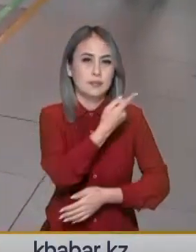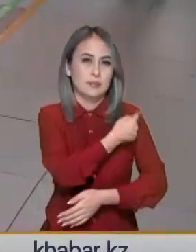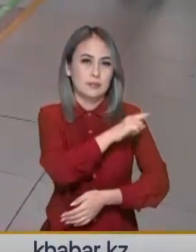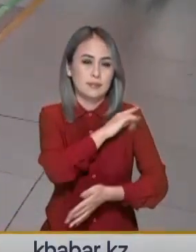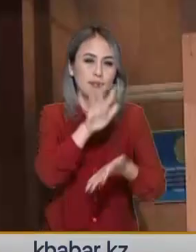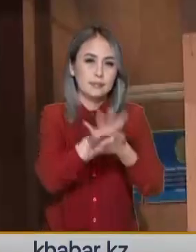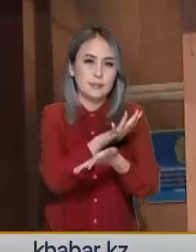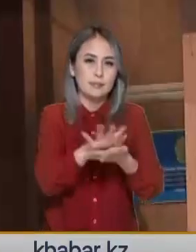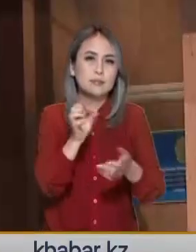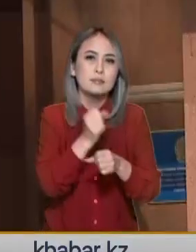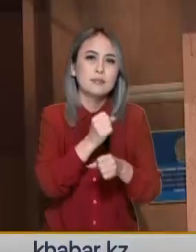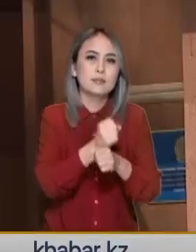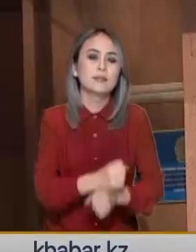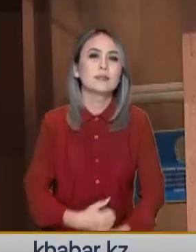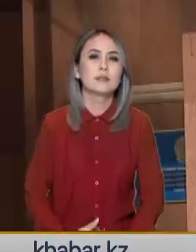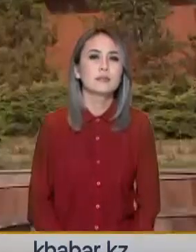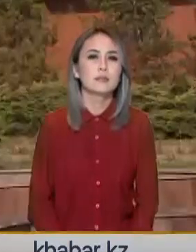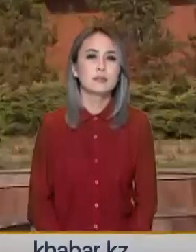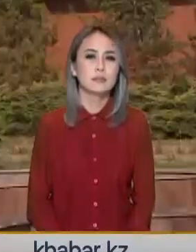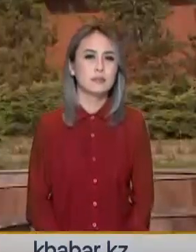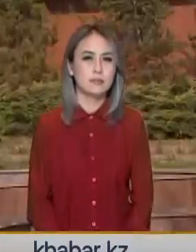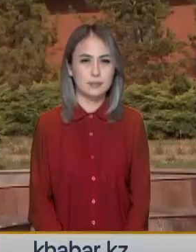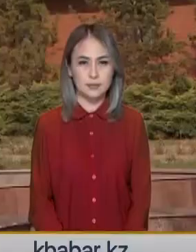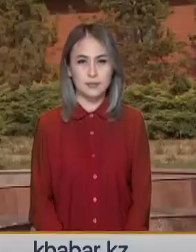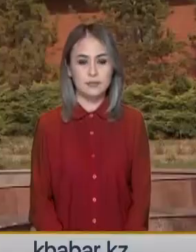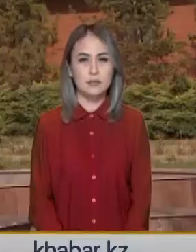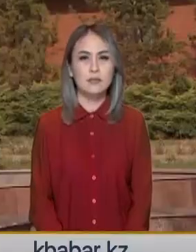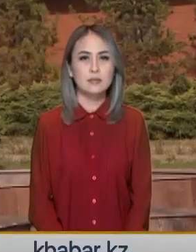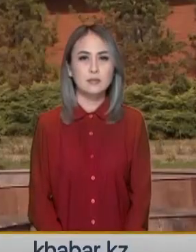арқылы тегін жасалады. Қарлығаш Қайыпбекова, Радик Жакупов, хабар Алматыдан.